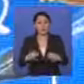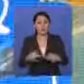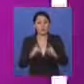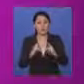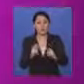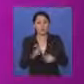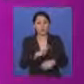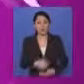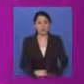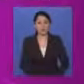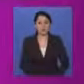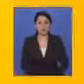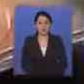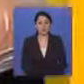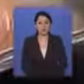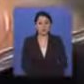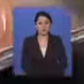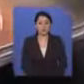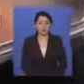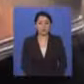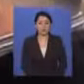марапатталды.